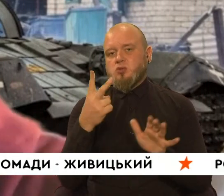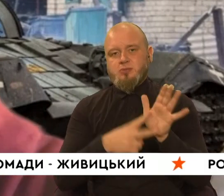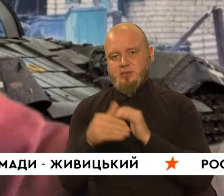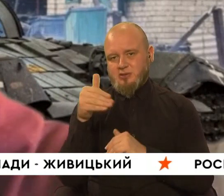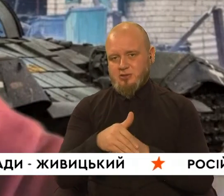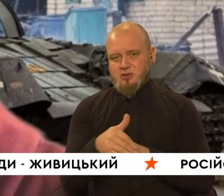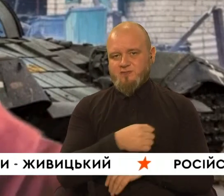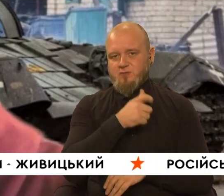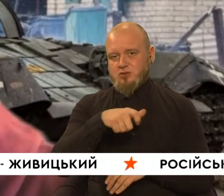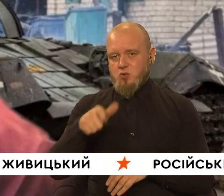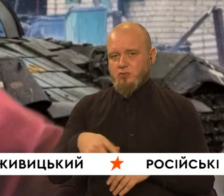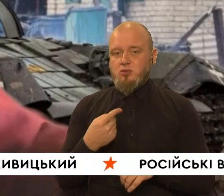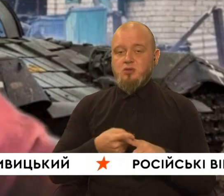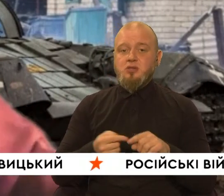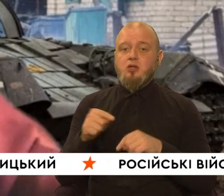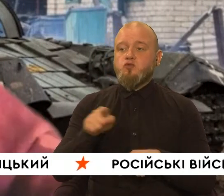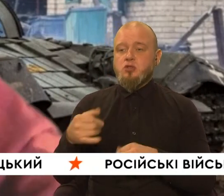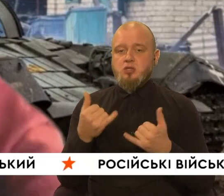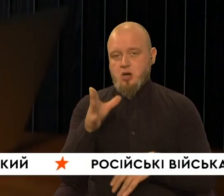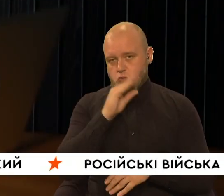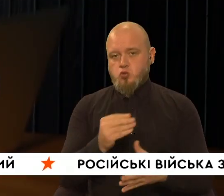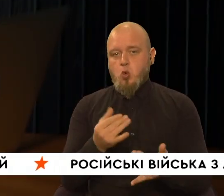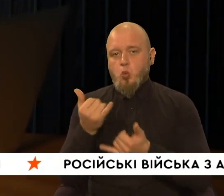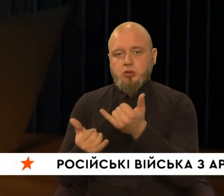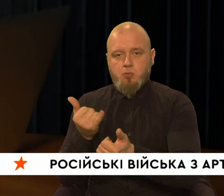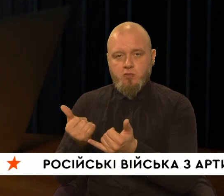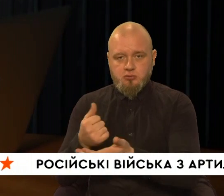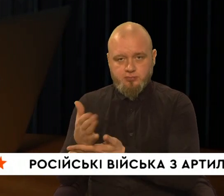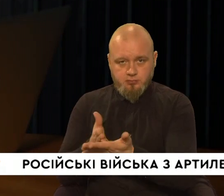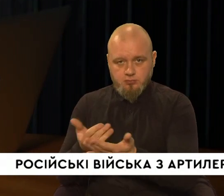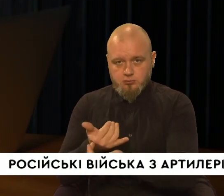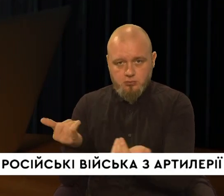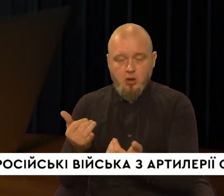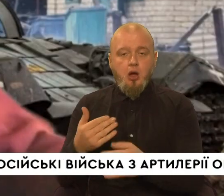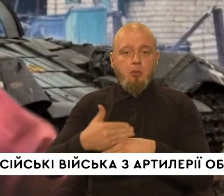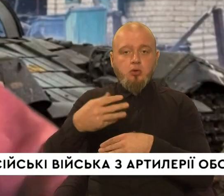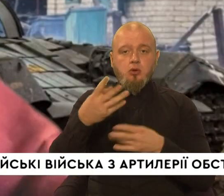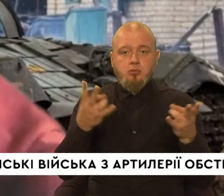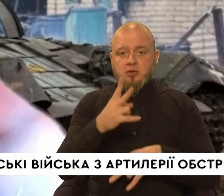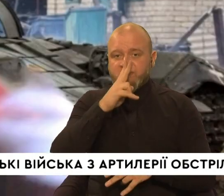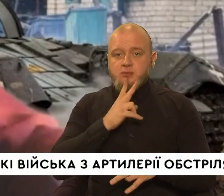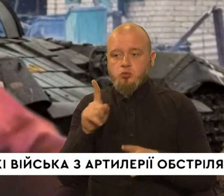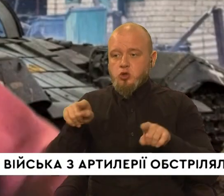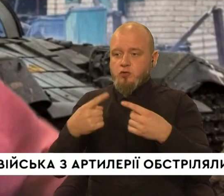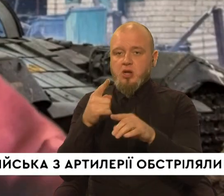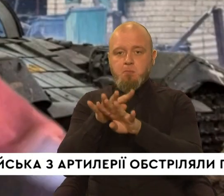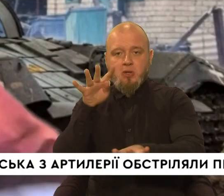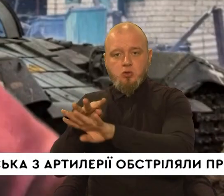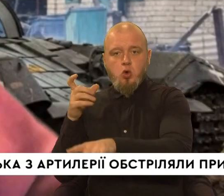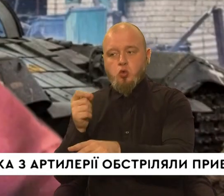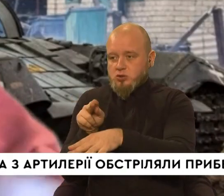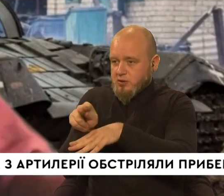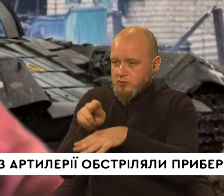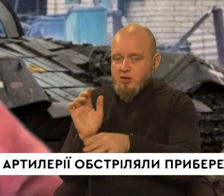170 тисячами війська, бо це те, що вони зараз можуть утримувати. А потім потрібні 2 місяці, щоб створити із них підрозділи, трохи